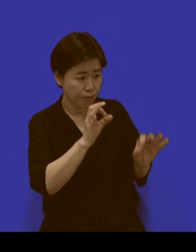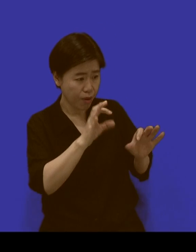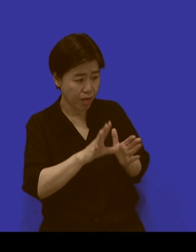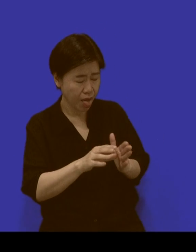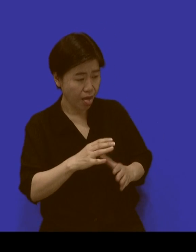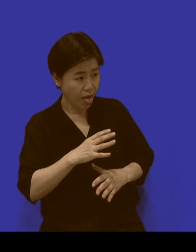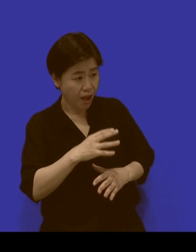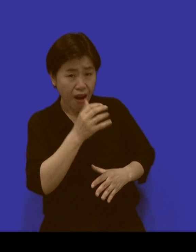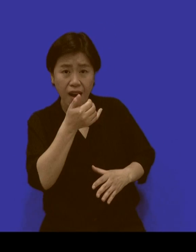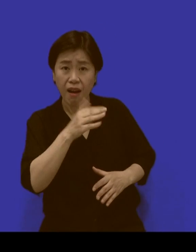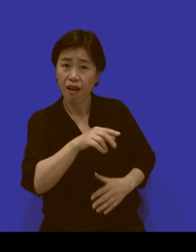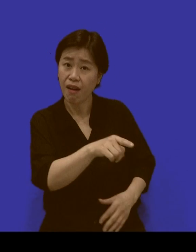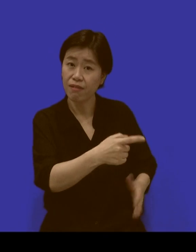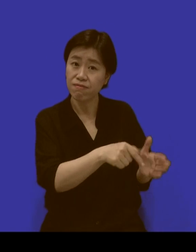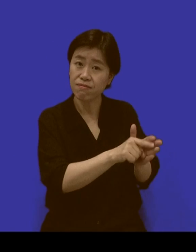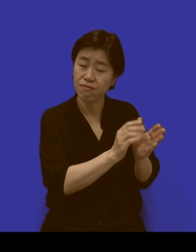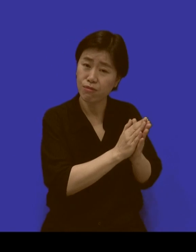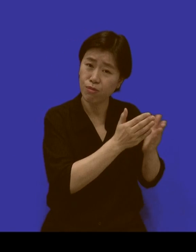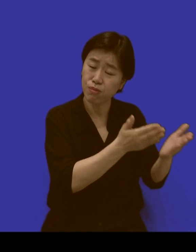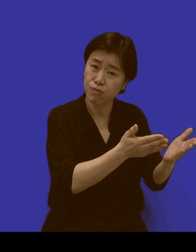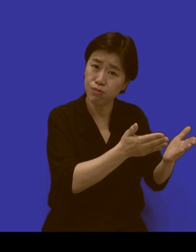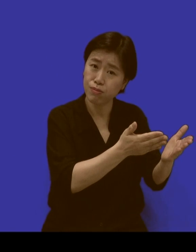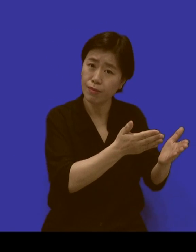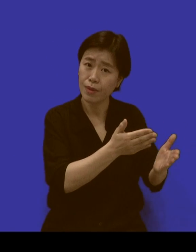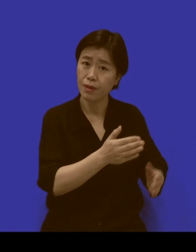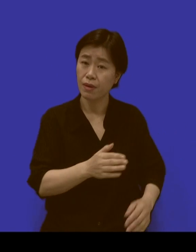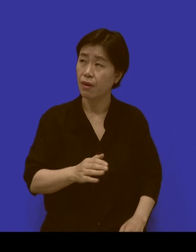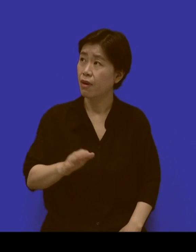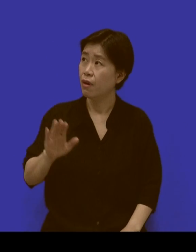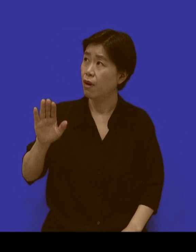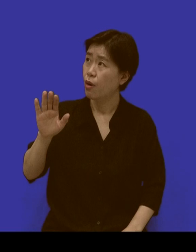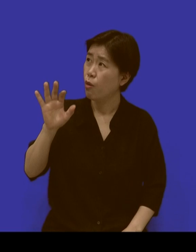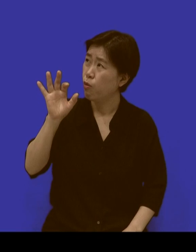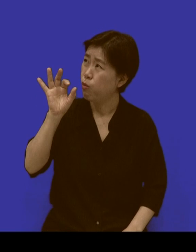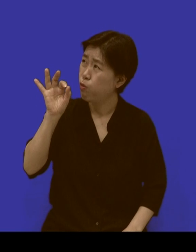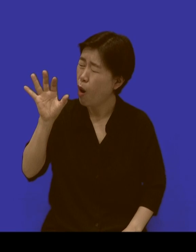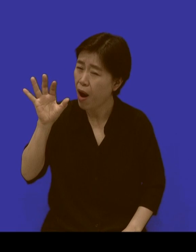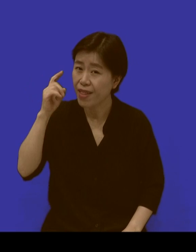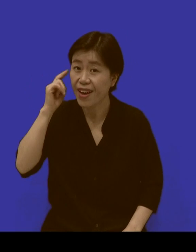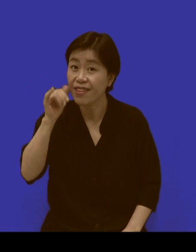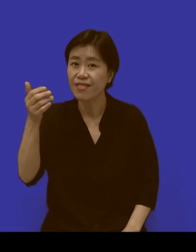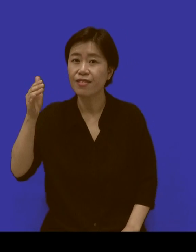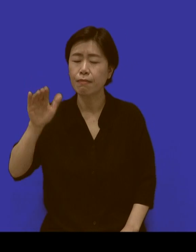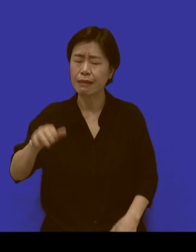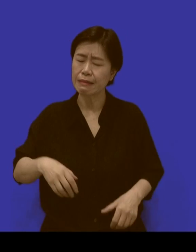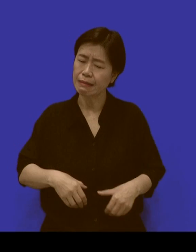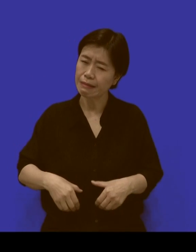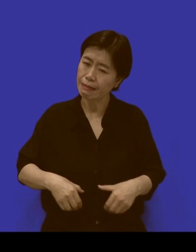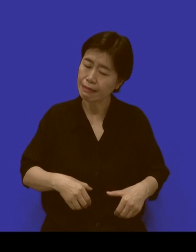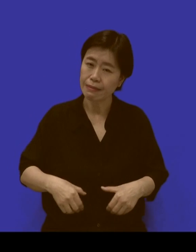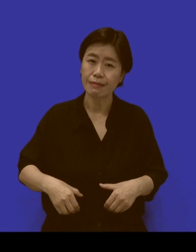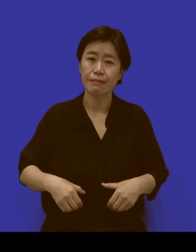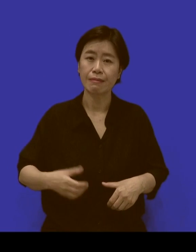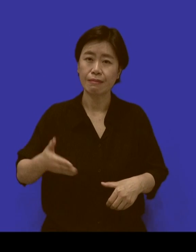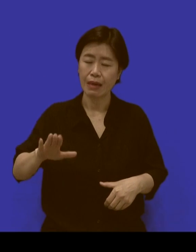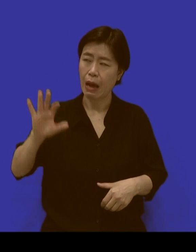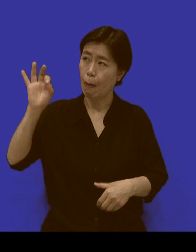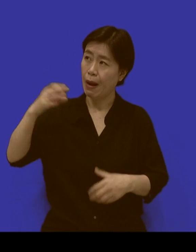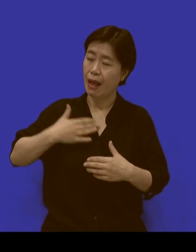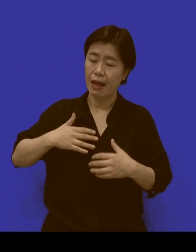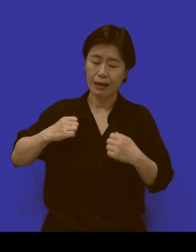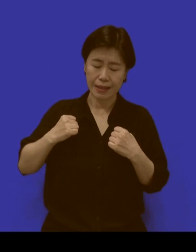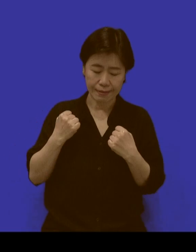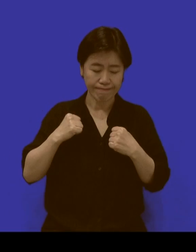그래서 좀 하나님께 못하겠는데요라는 마음으로 좀 머뭇거리다가 그래도 순종해야겠다.